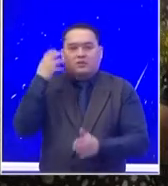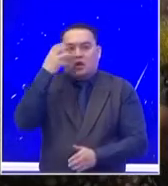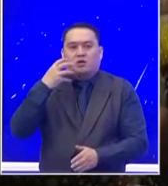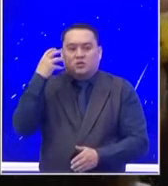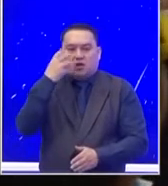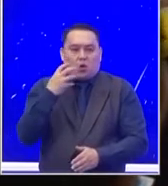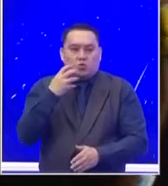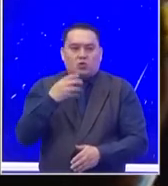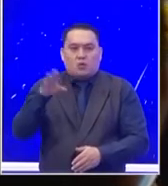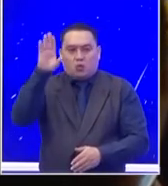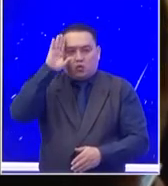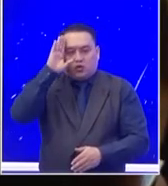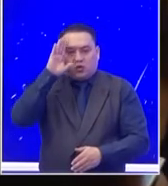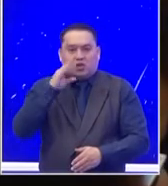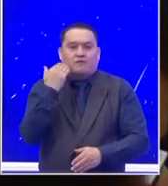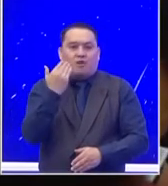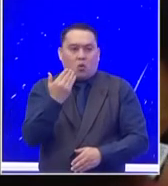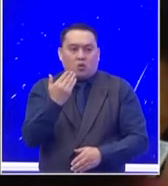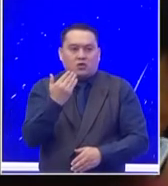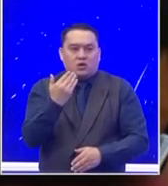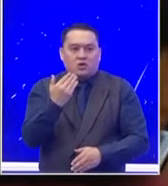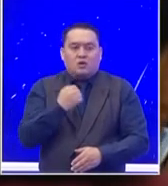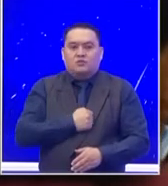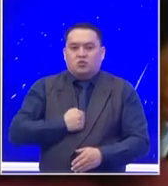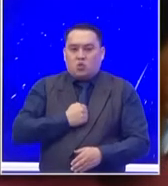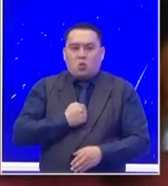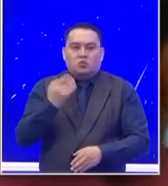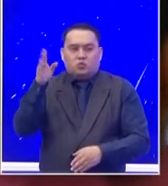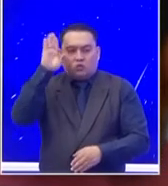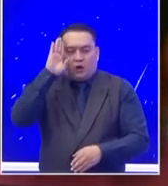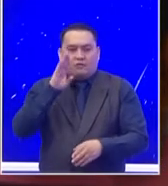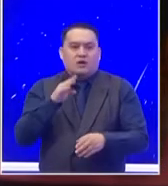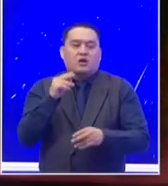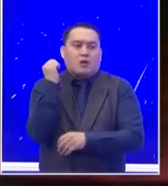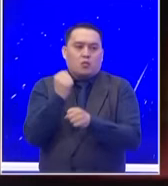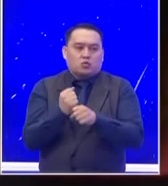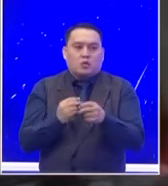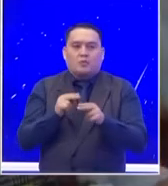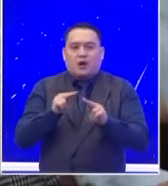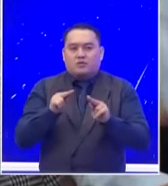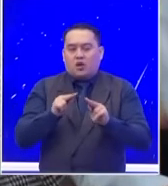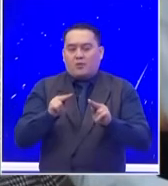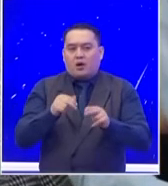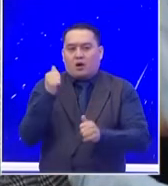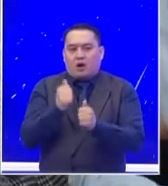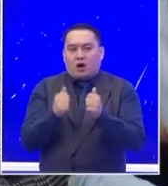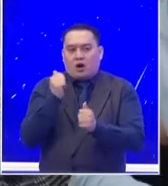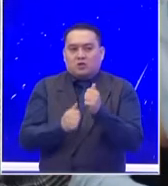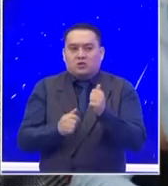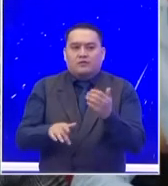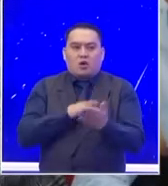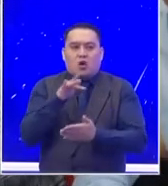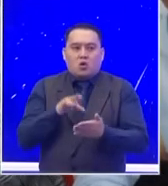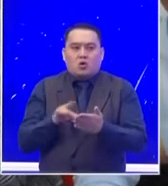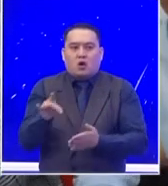психологической разгрузки для мужчин-агрессоров. Помимо этого, более 100 психологов и социальных работников прошли обучение. Также в каждом городе и районе